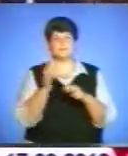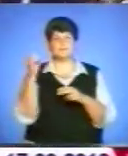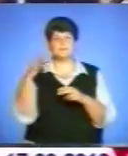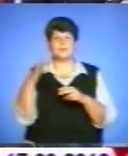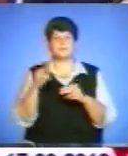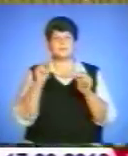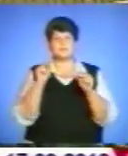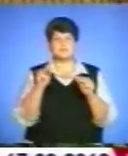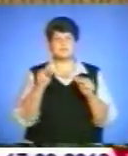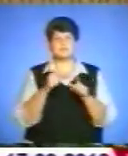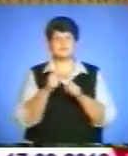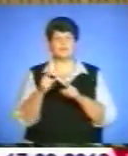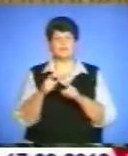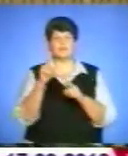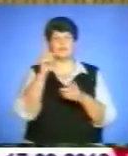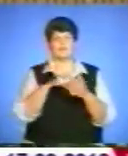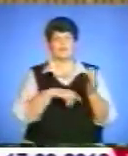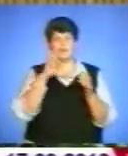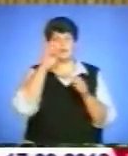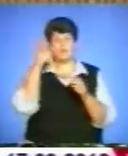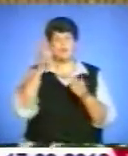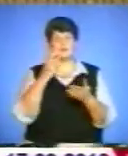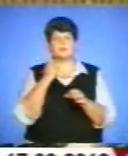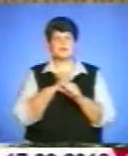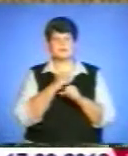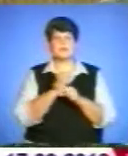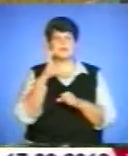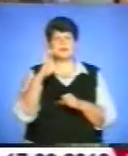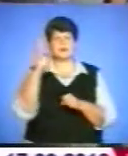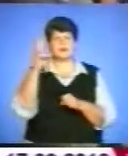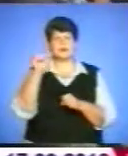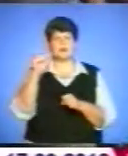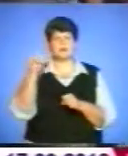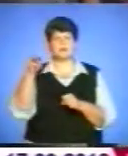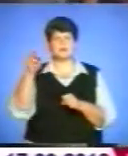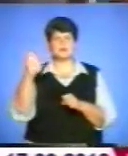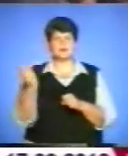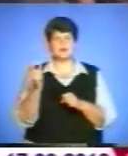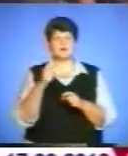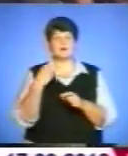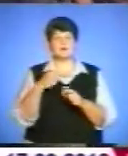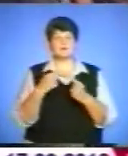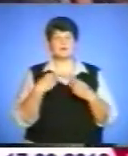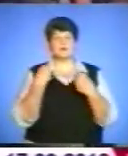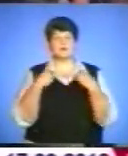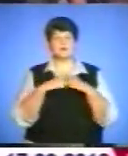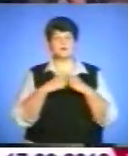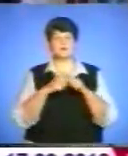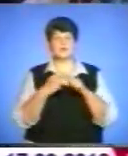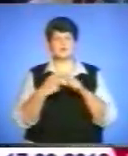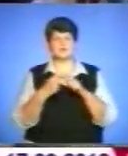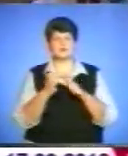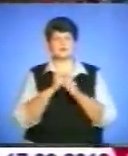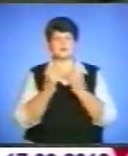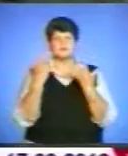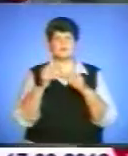віра в Бога – основні засади, на яких діє національна скаутська організація. У багатьох пластунів на шиї шнурок з вузликами. Кожного дня мають